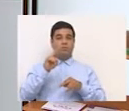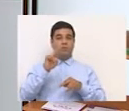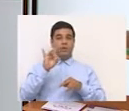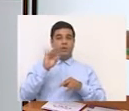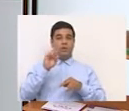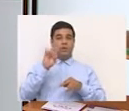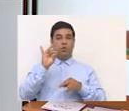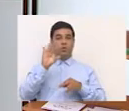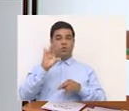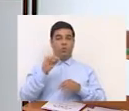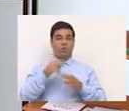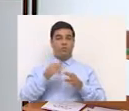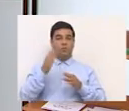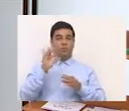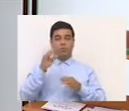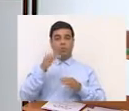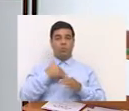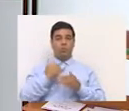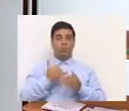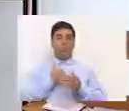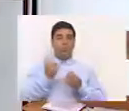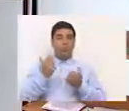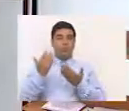Запомнили? Вон их сколько у нас.